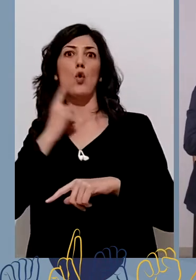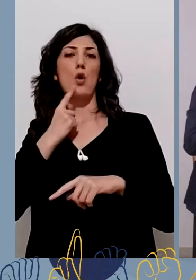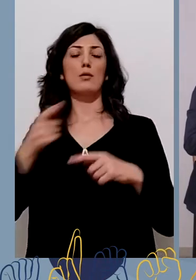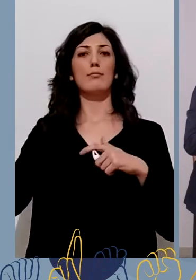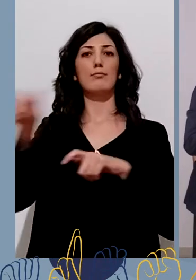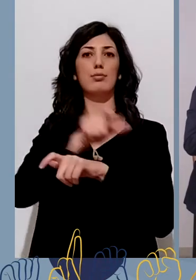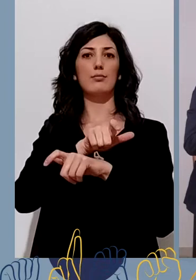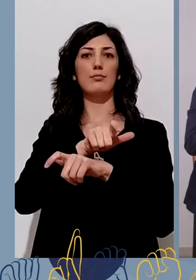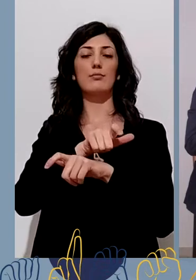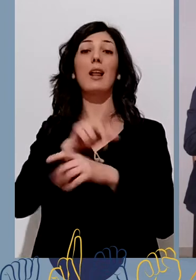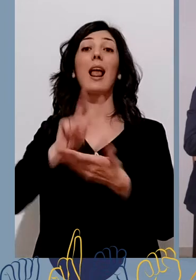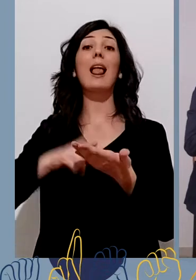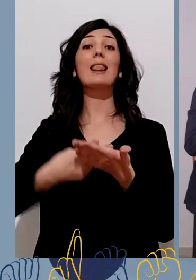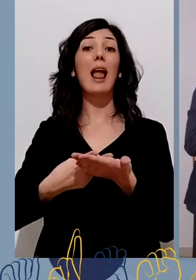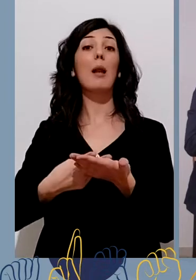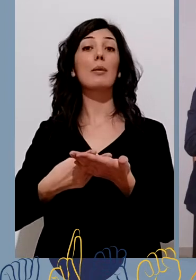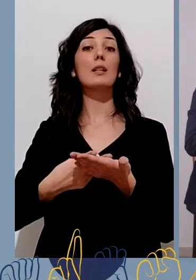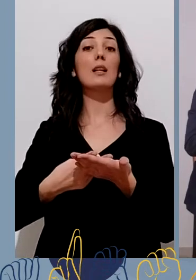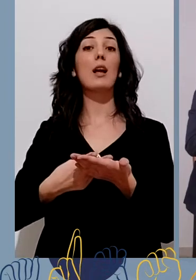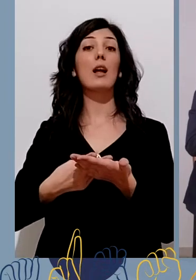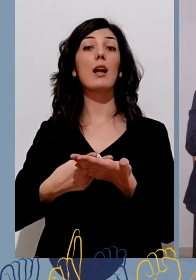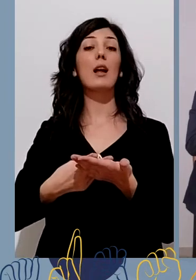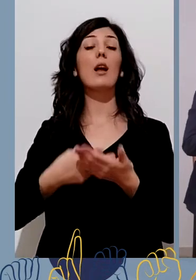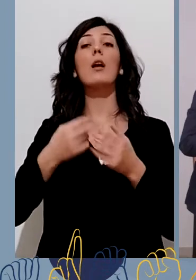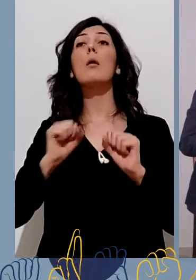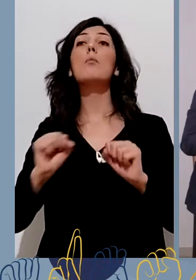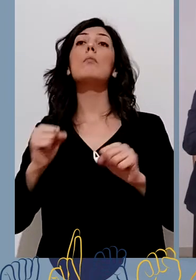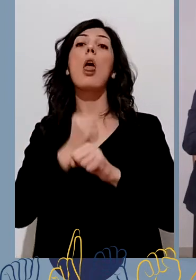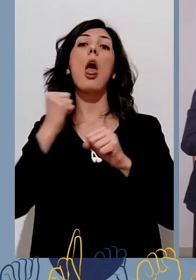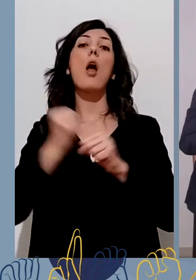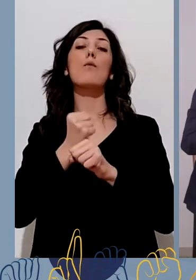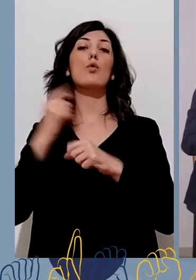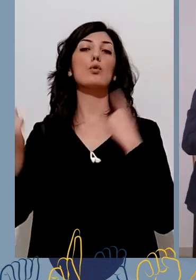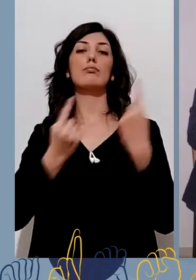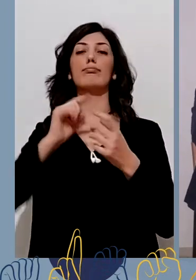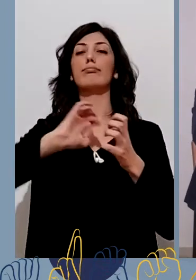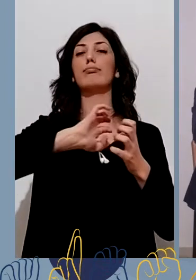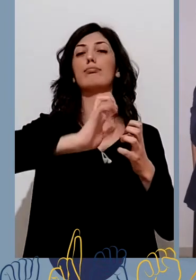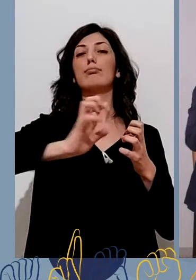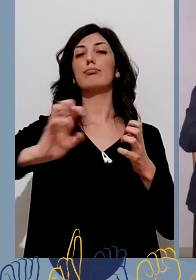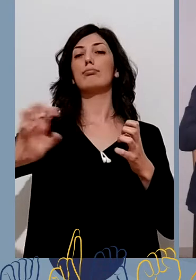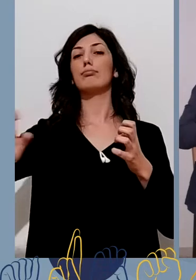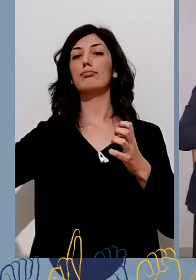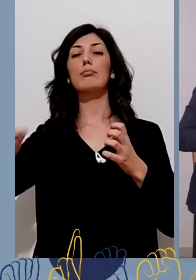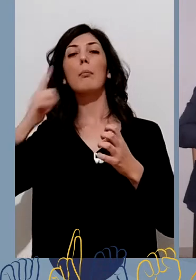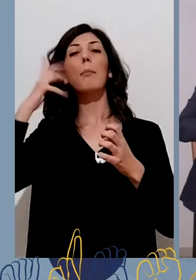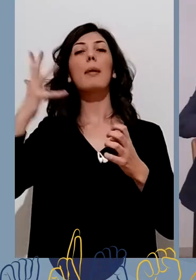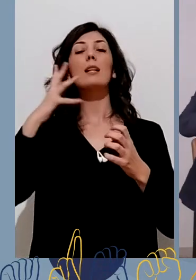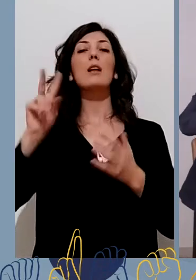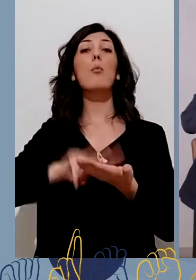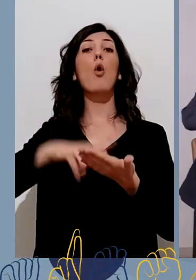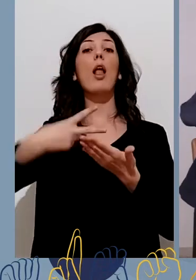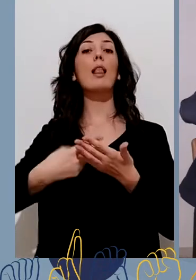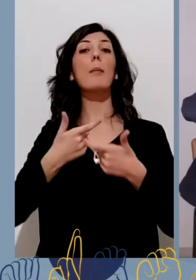L'interprete può lavorare in varie situazioni, per esempio esiste l'interprete di conferenza, no? L'interprete di conferenza